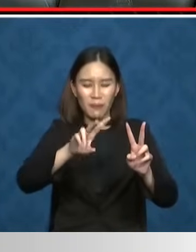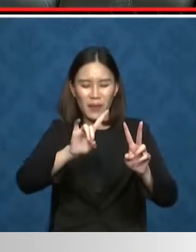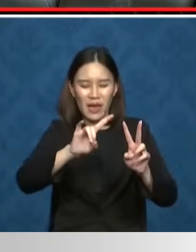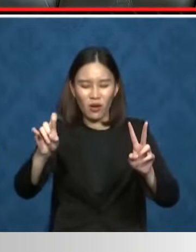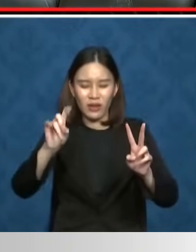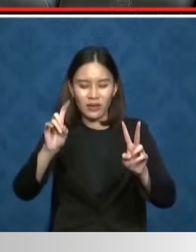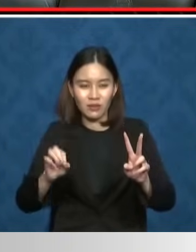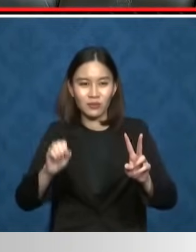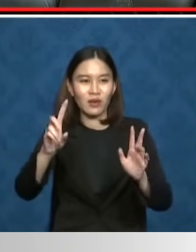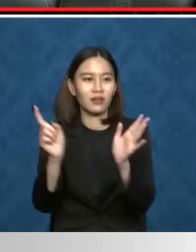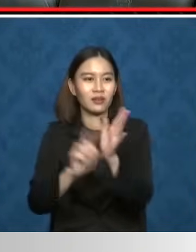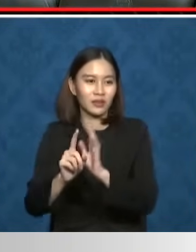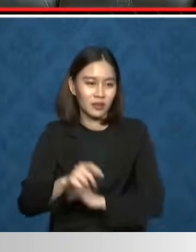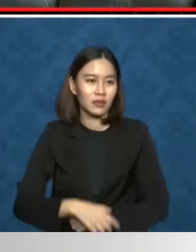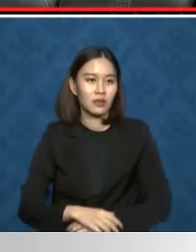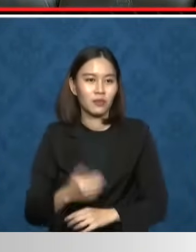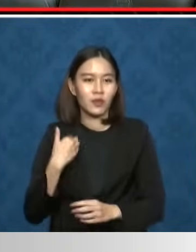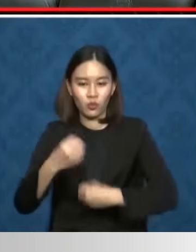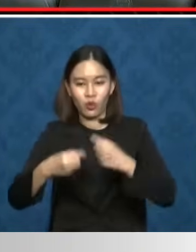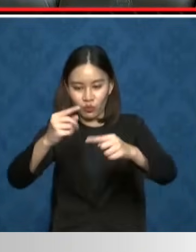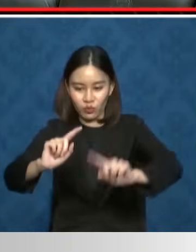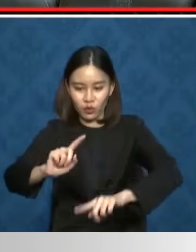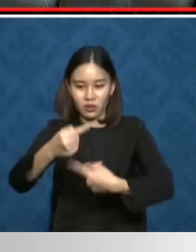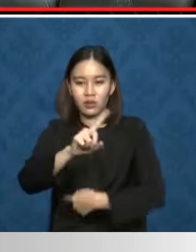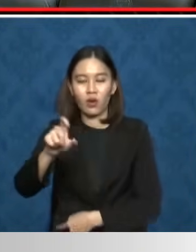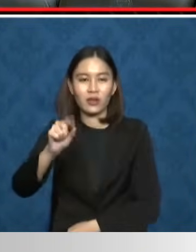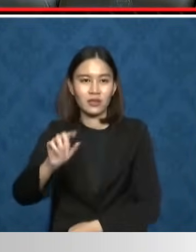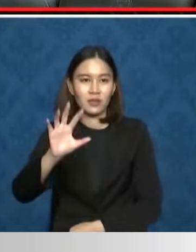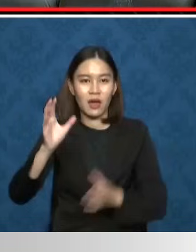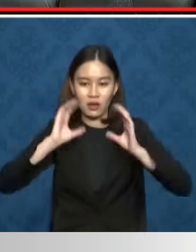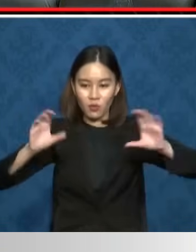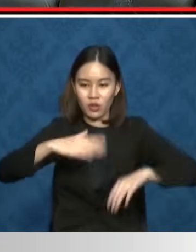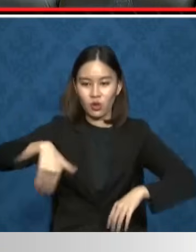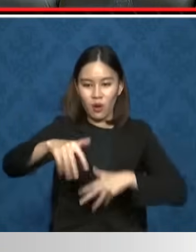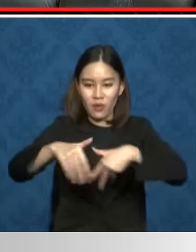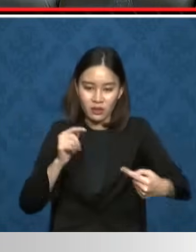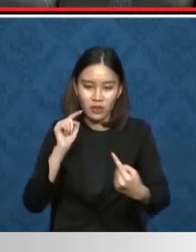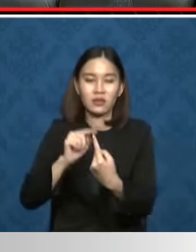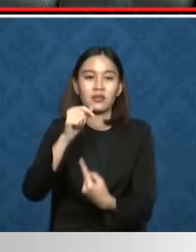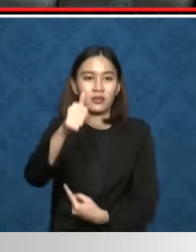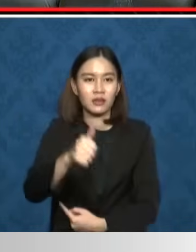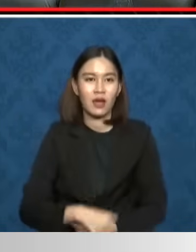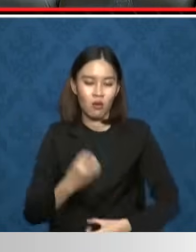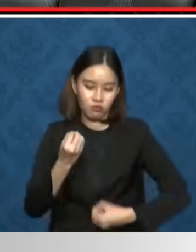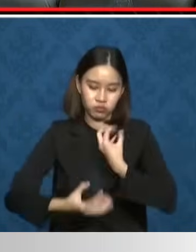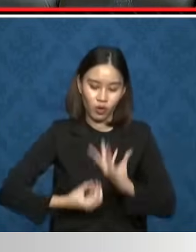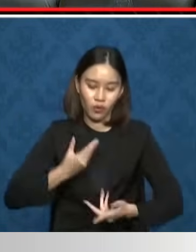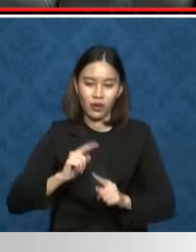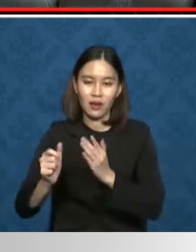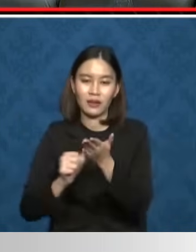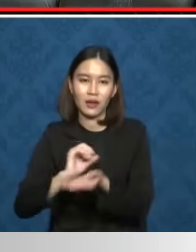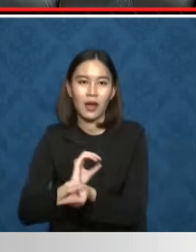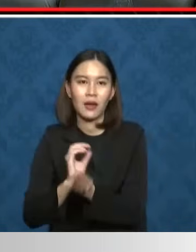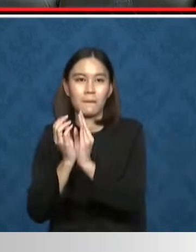ความเห็นเพียง125ความเห็นครับรัฐบาลต้องทำให้ประชาชนเข้าถึงมากกว่านี้นะครับแล้วก็นำความคิดเห็นเหล่านั้นมาปรับป